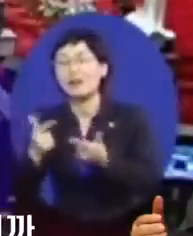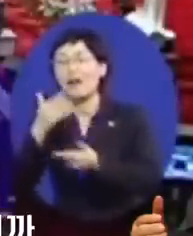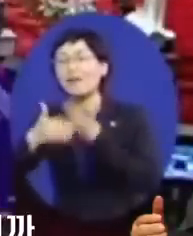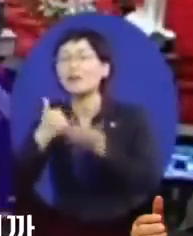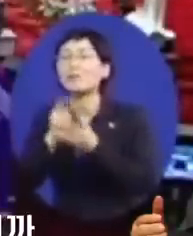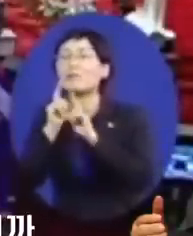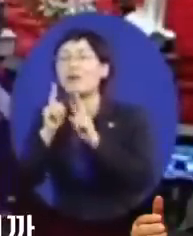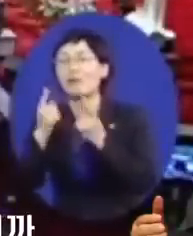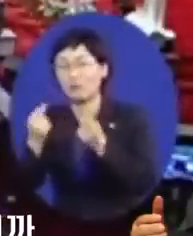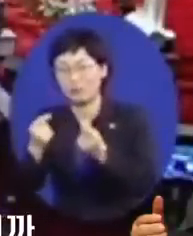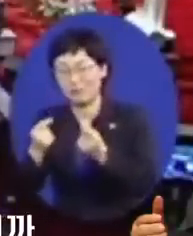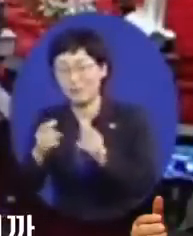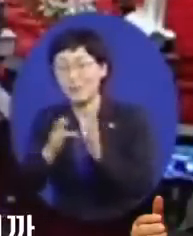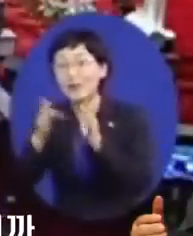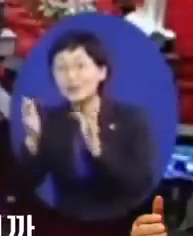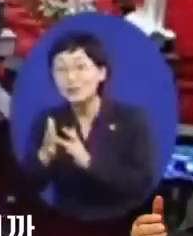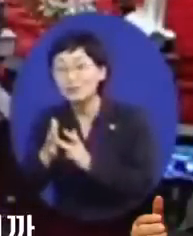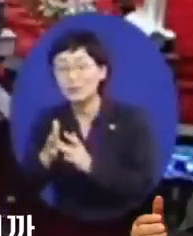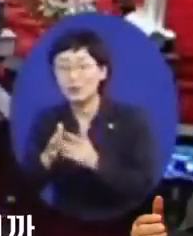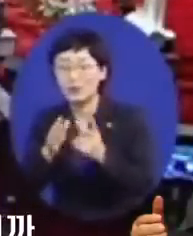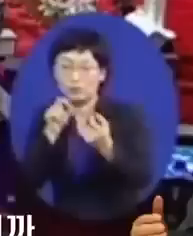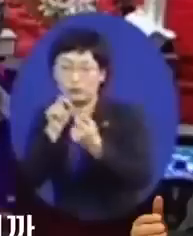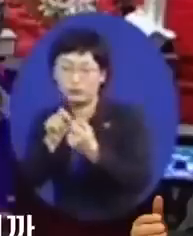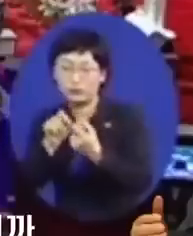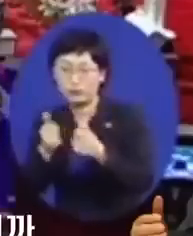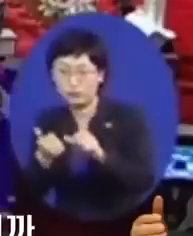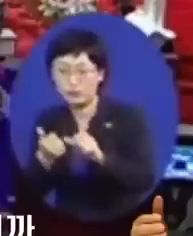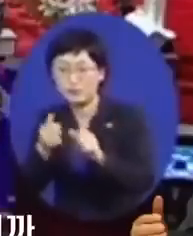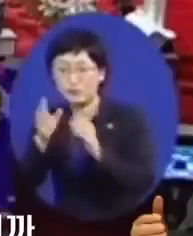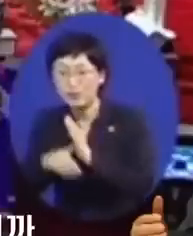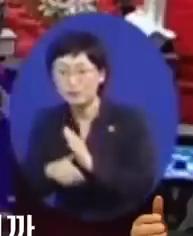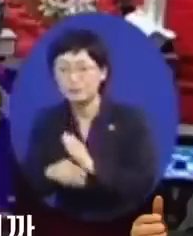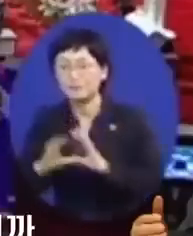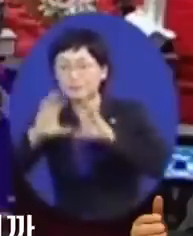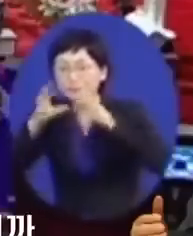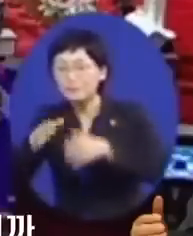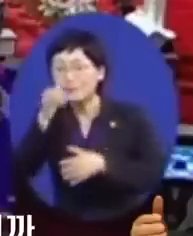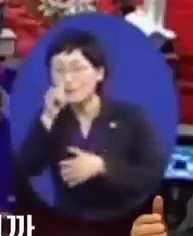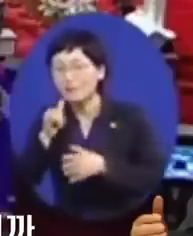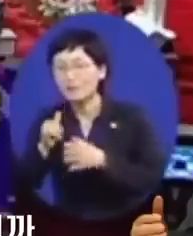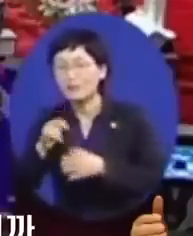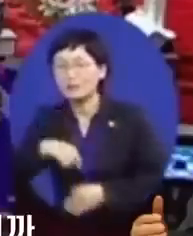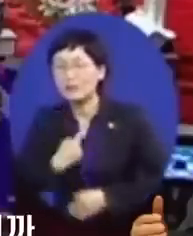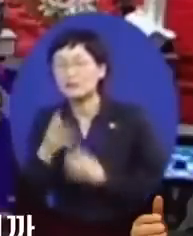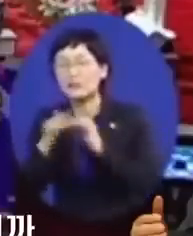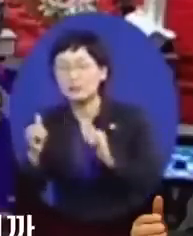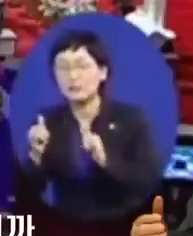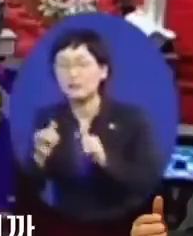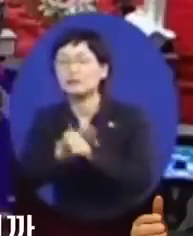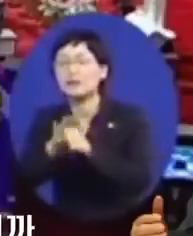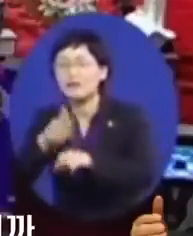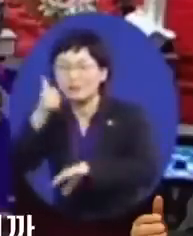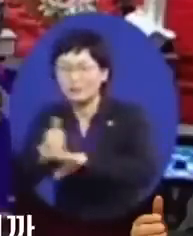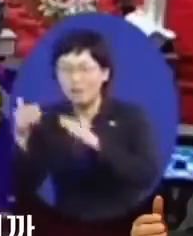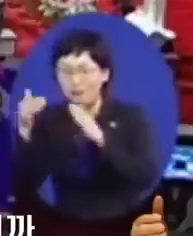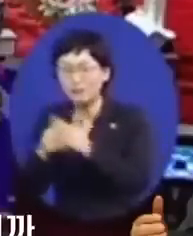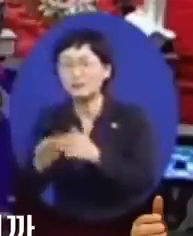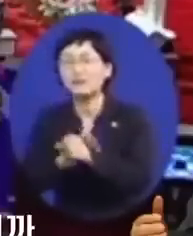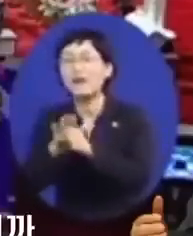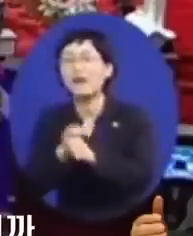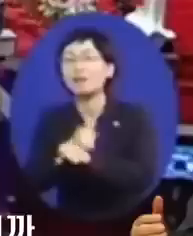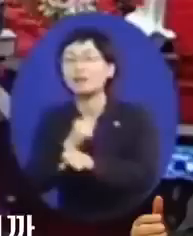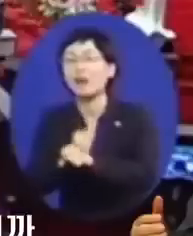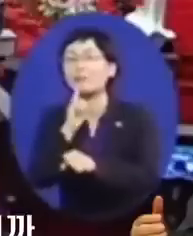말씀했습니다. 예수님께서 죽음을 앞두시고 세상에 있는 저세계 사람들을 사랑하시되 끝까지 사랑하시더라고 말하는